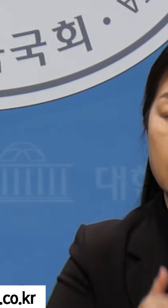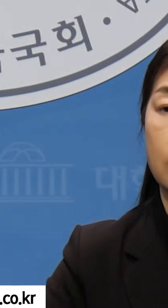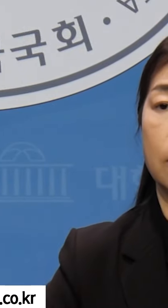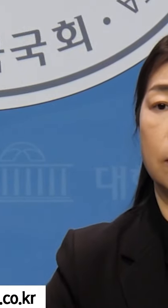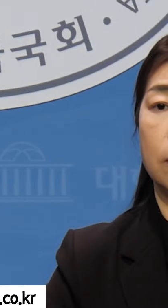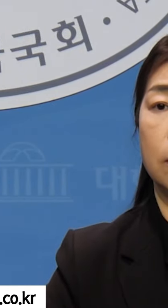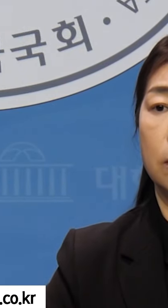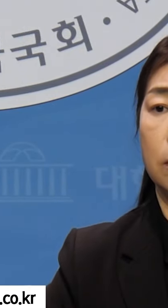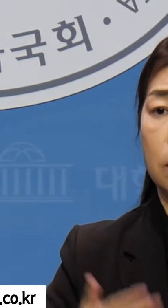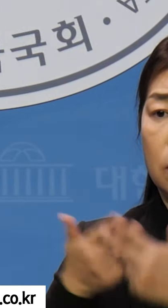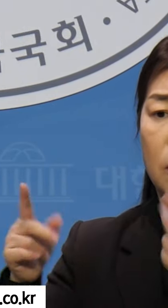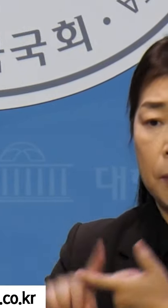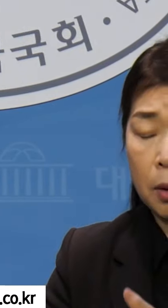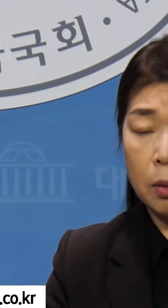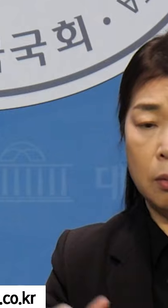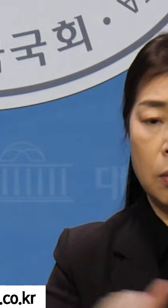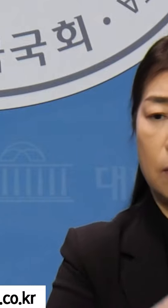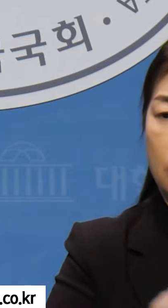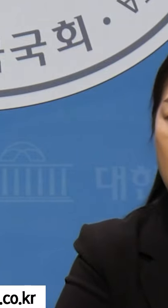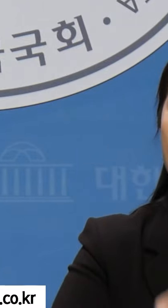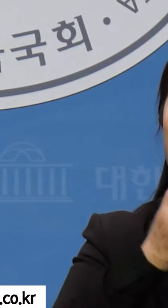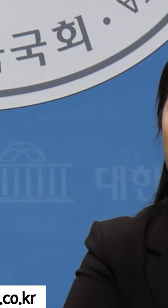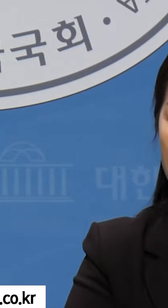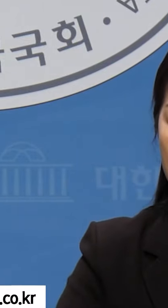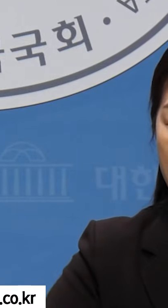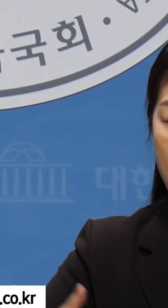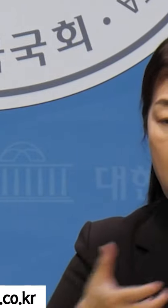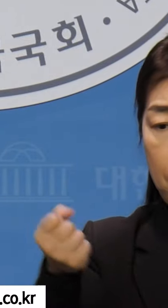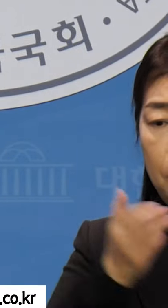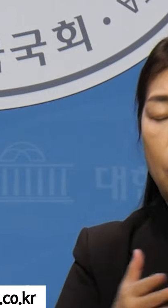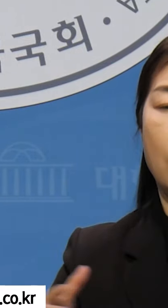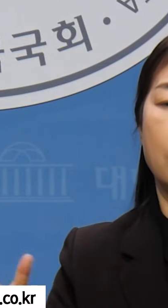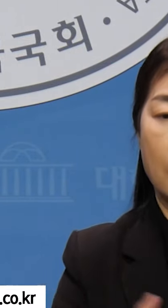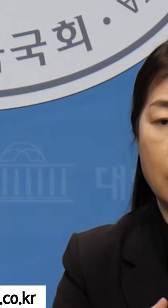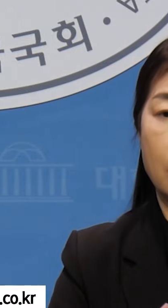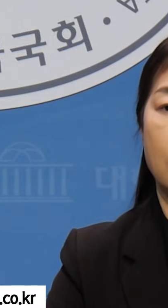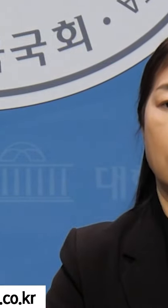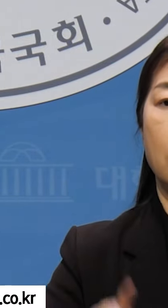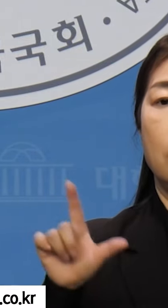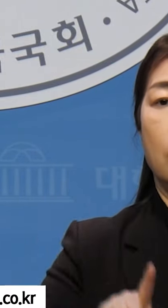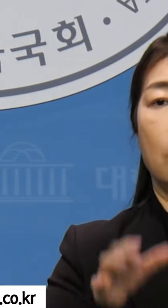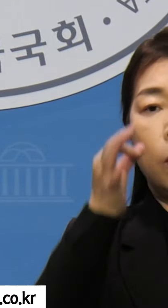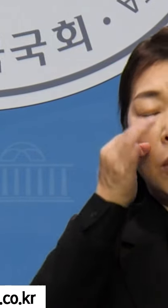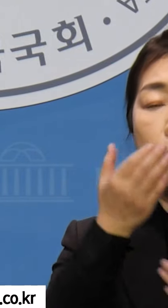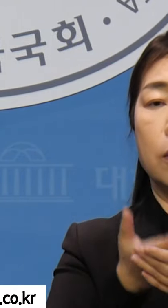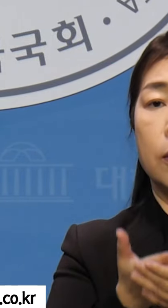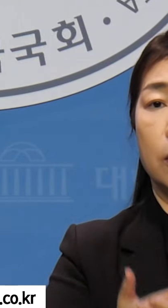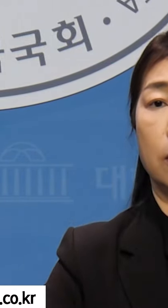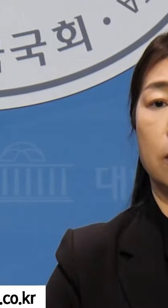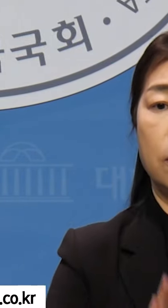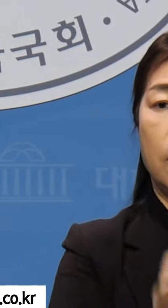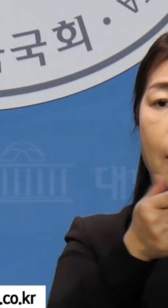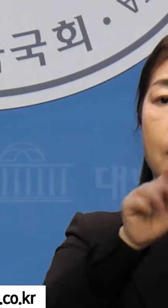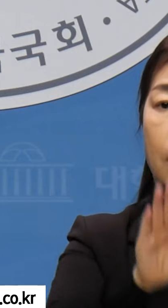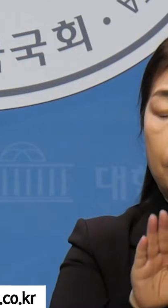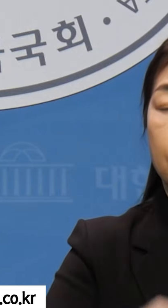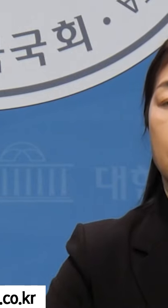친명, 친문을 넘어선 단결된 민주당으로 승리하겠습니다. 분당갑은